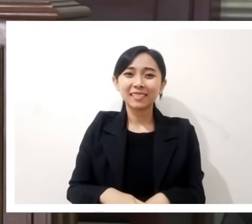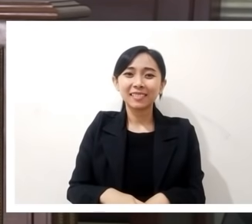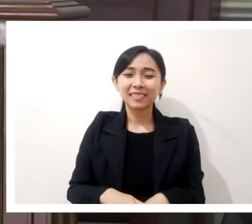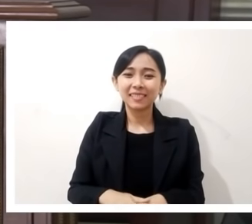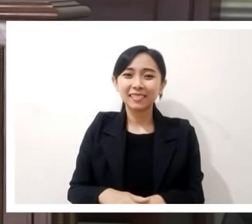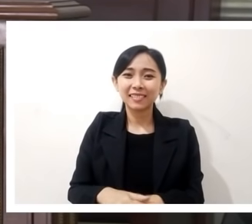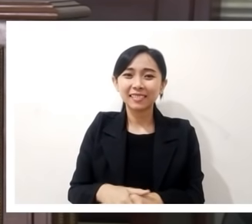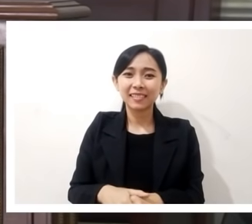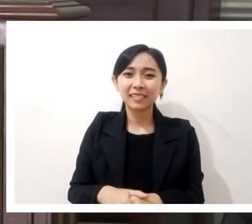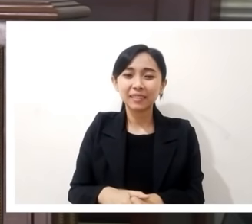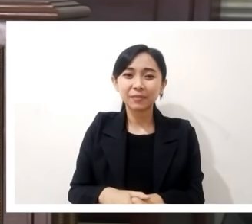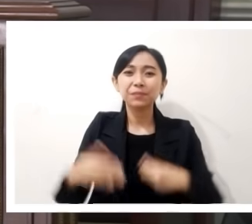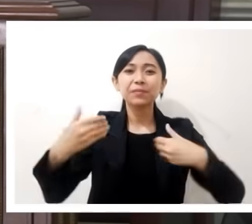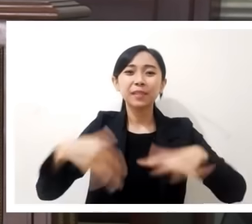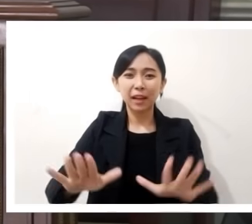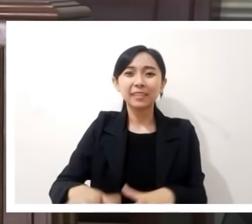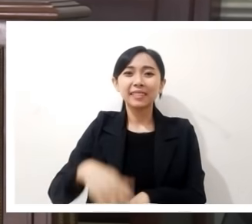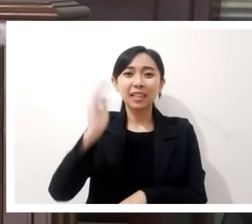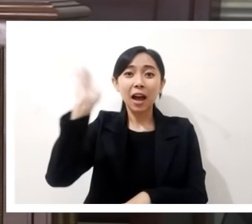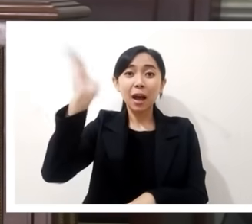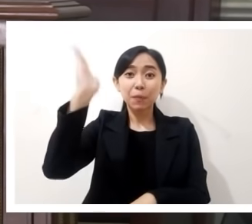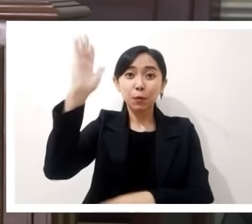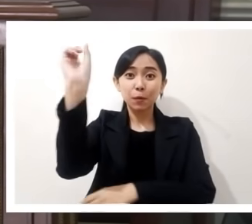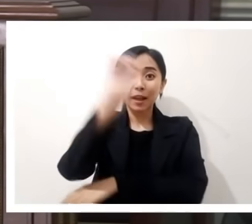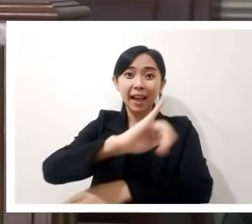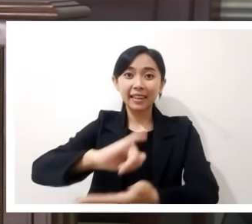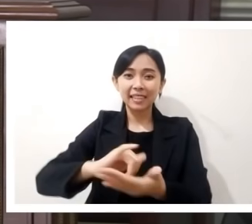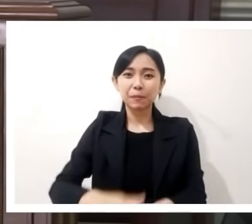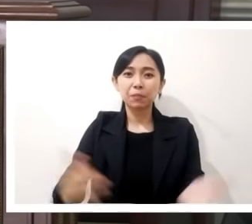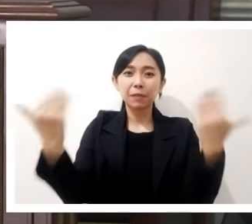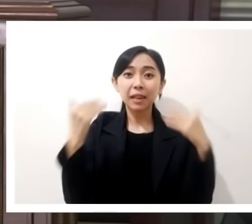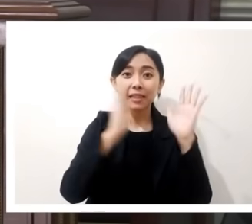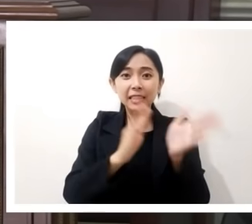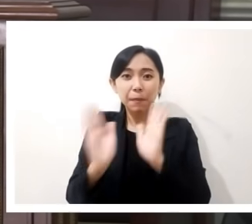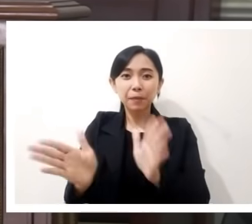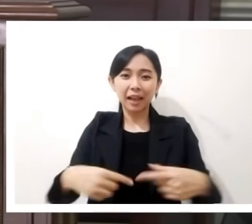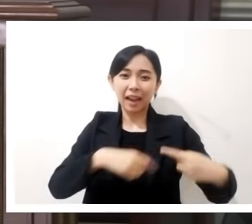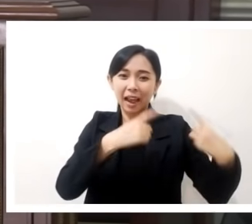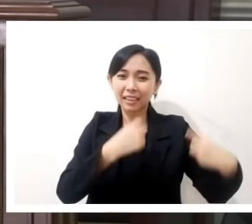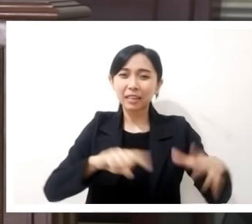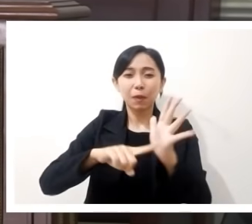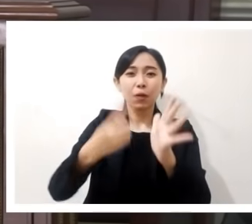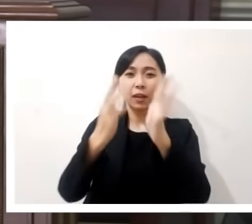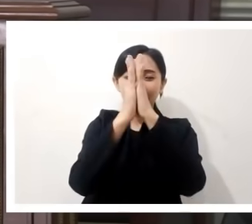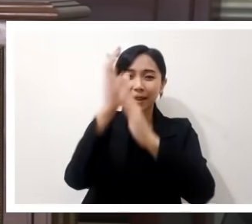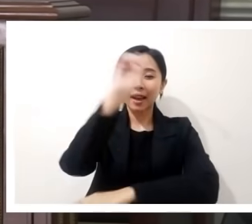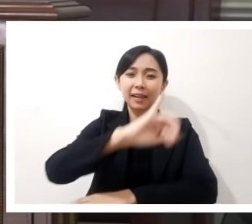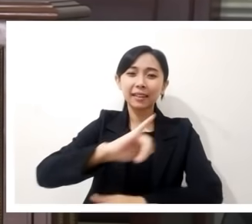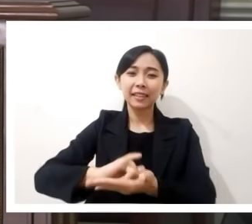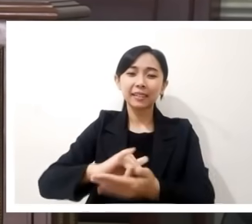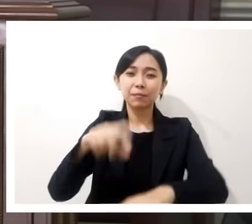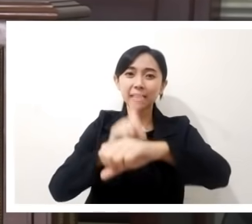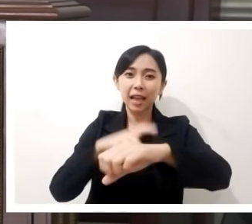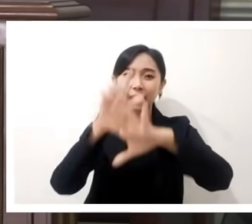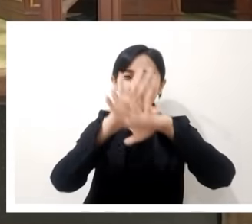berlangsung. Demikianlah warta pada hari ini, mari kita persiapkan diri untuk memulai ibadah kita dengan bersaat